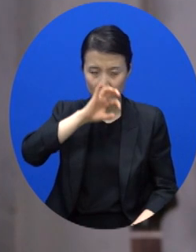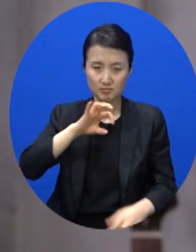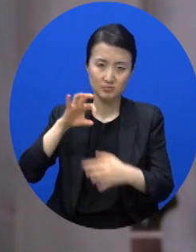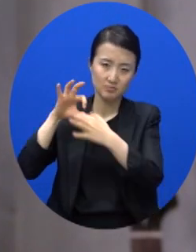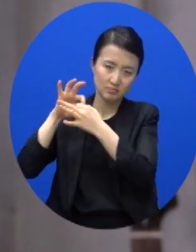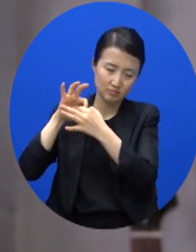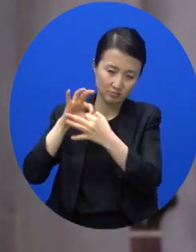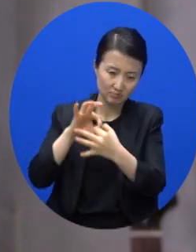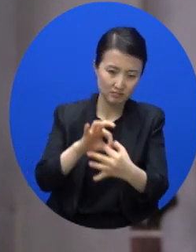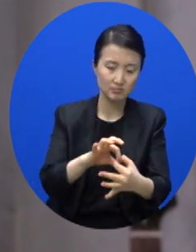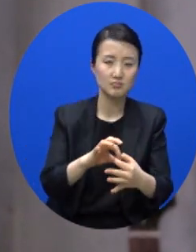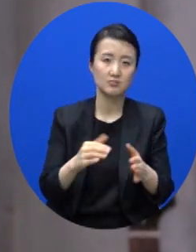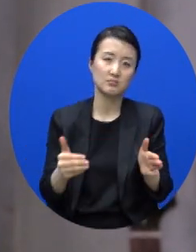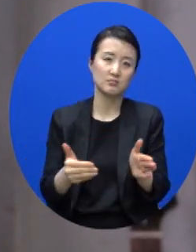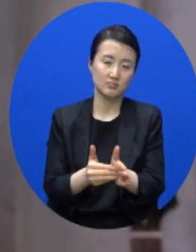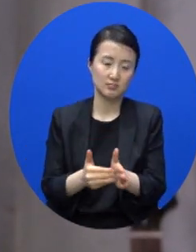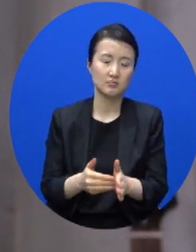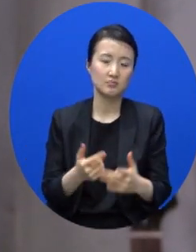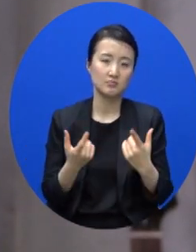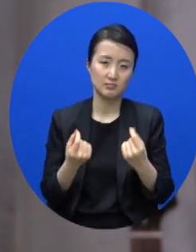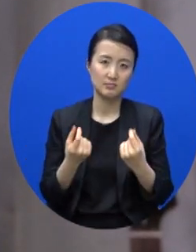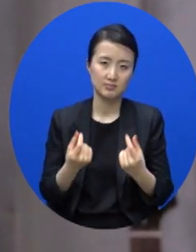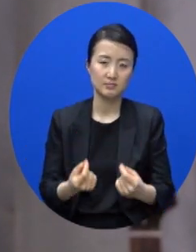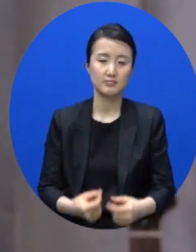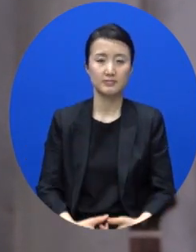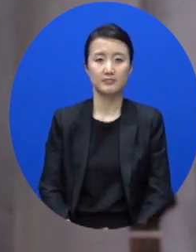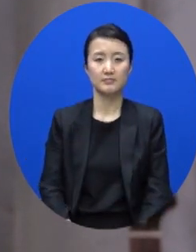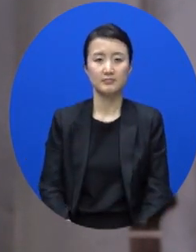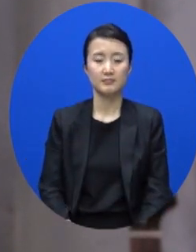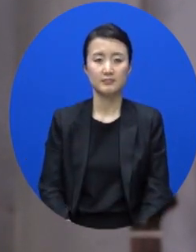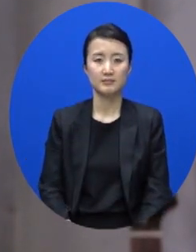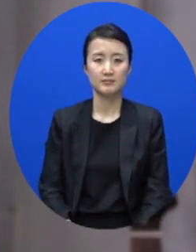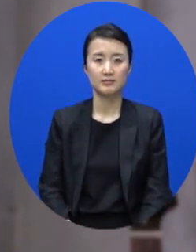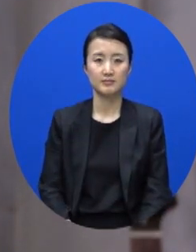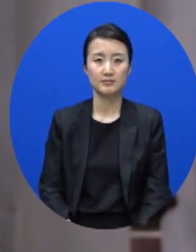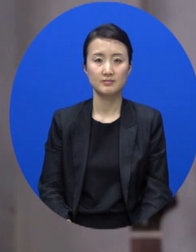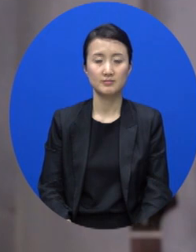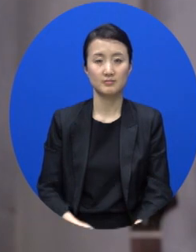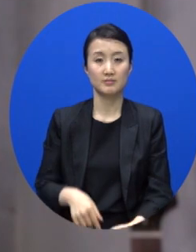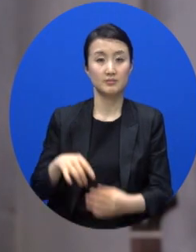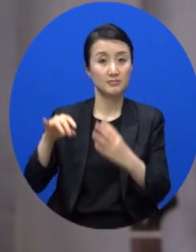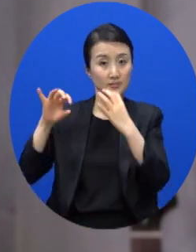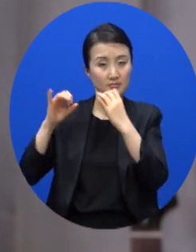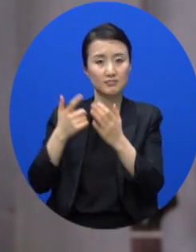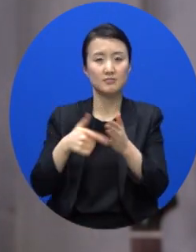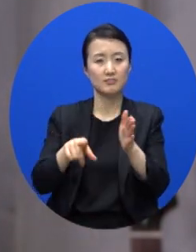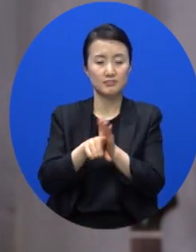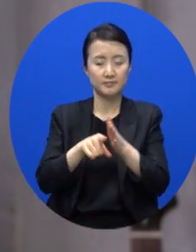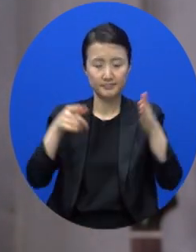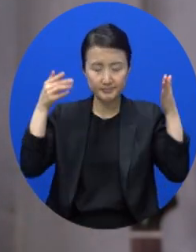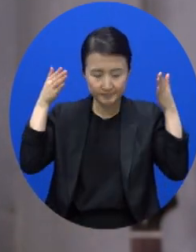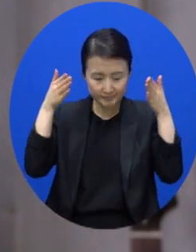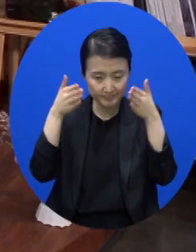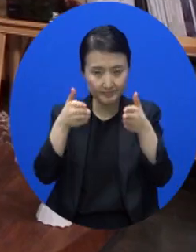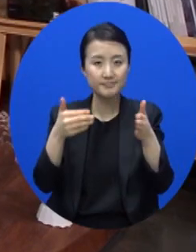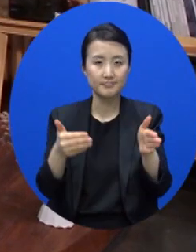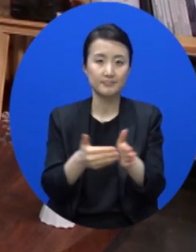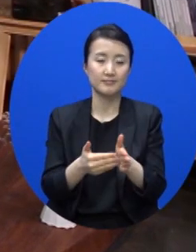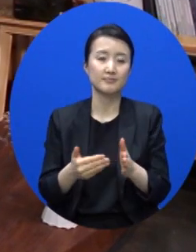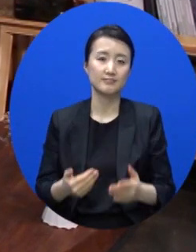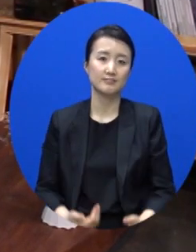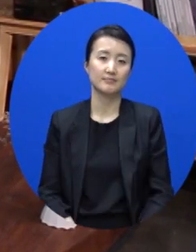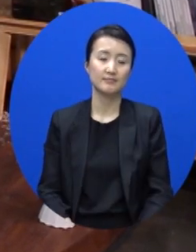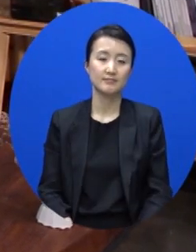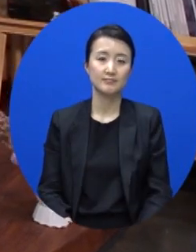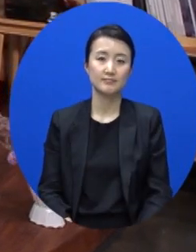공부하고 연습하고 하는 시간을 대금에 쏟은 것 같습니다.